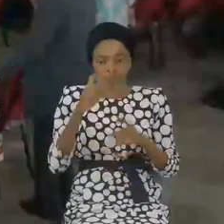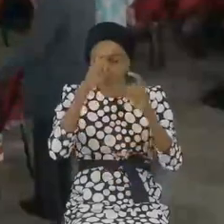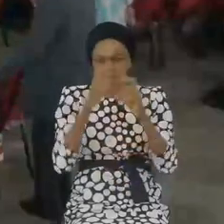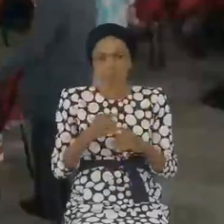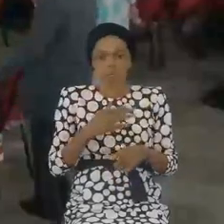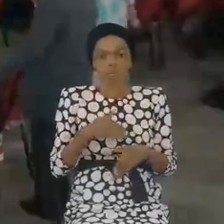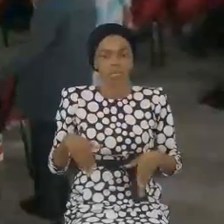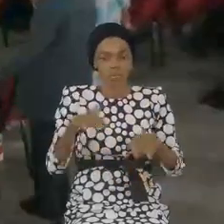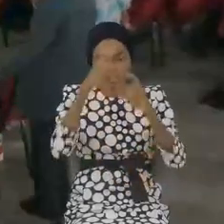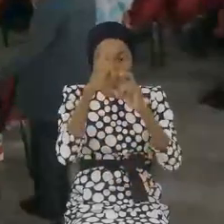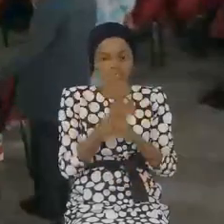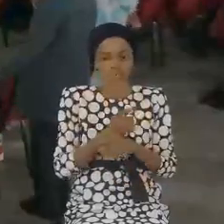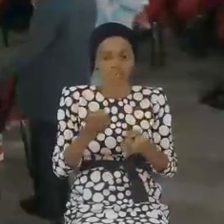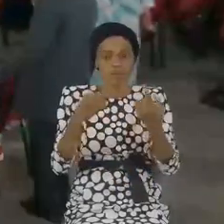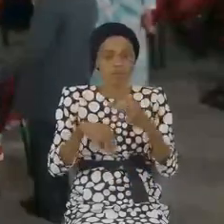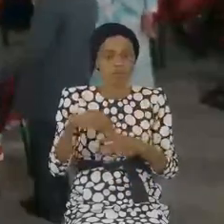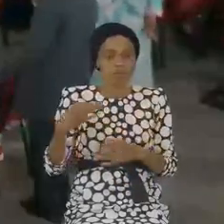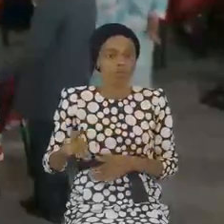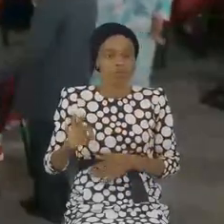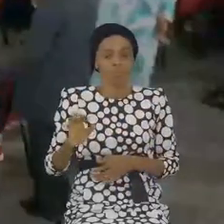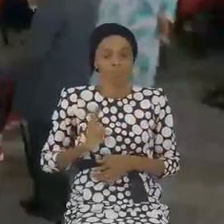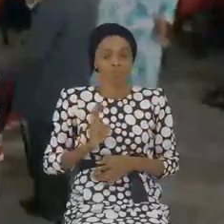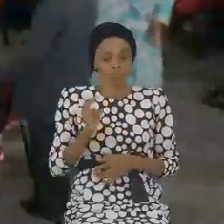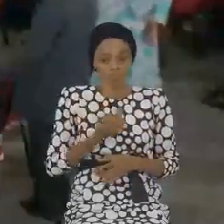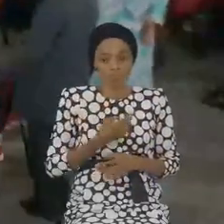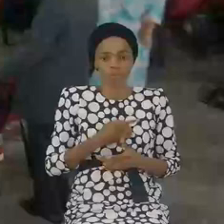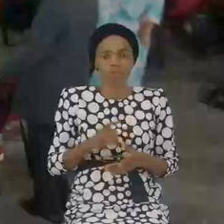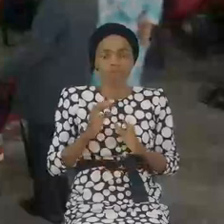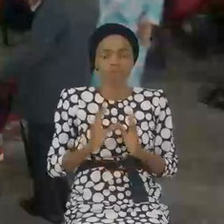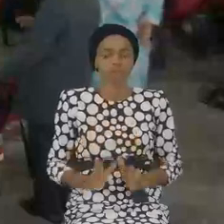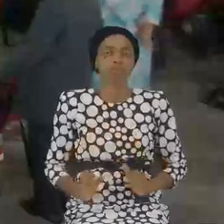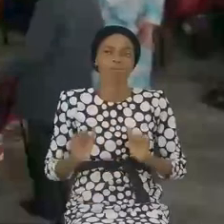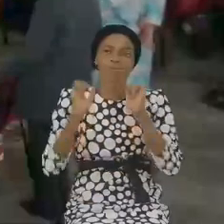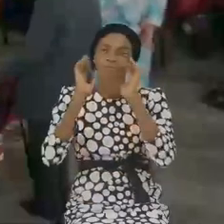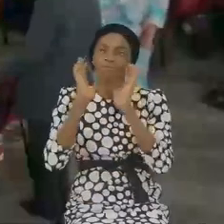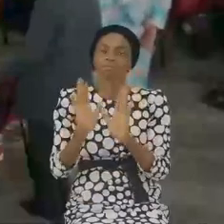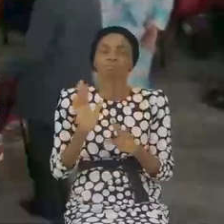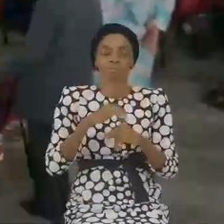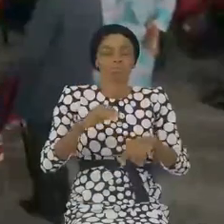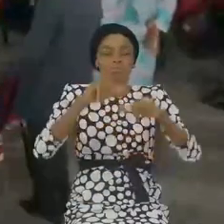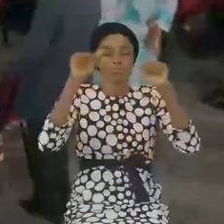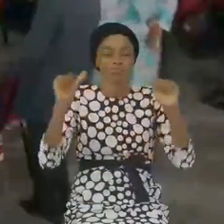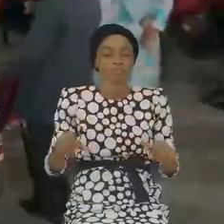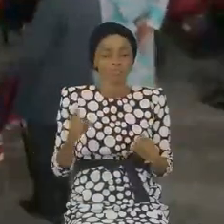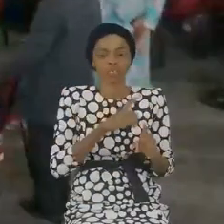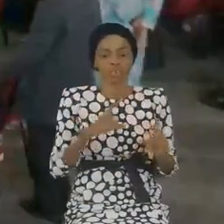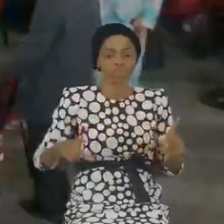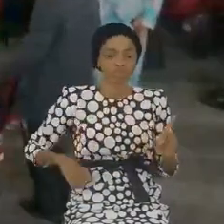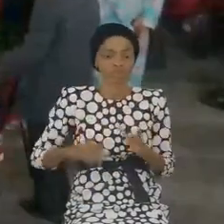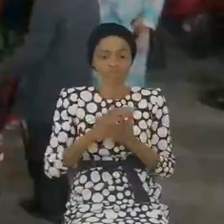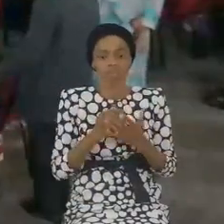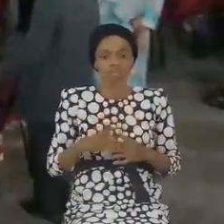vie. Et attache-toi au Dieu de consécration, à l'autel du Seigneur. Et attache-toi au